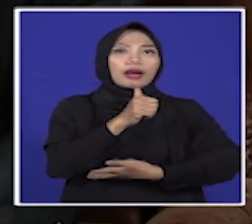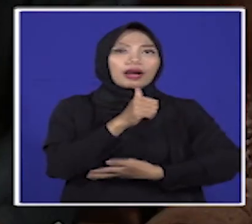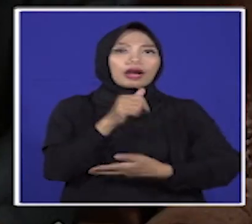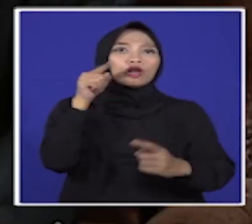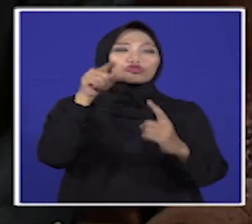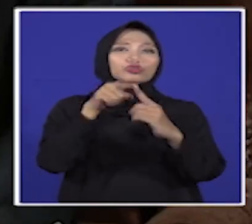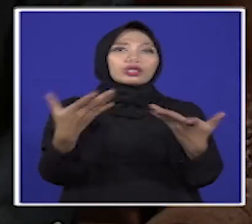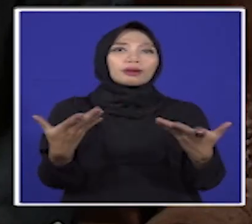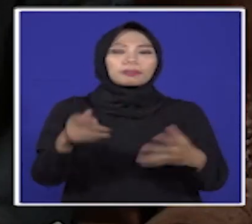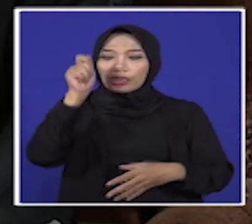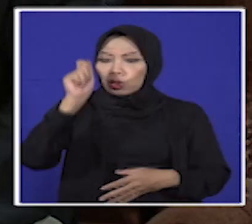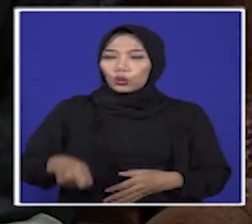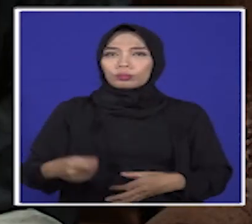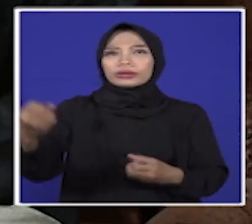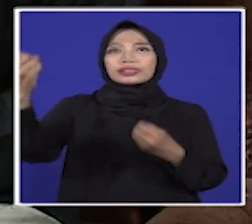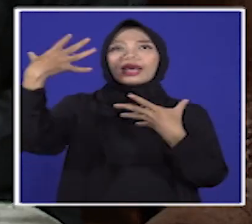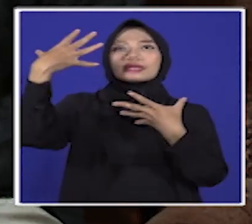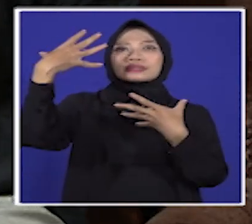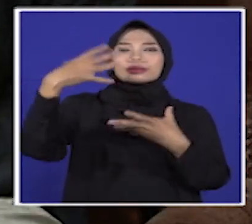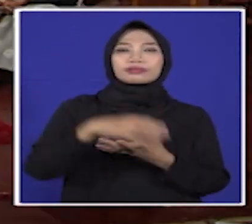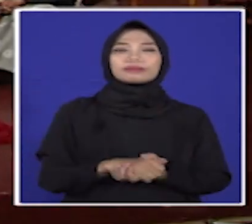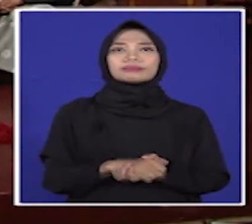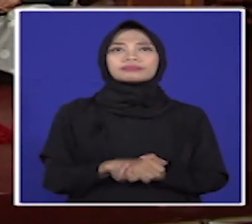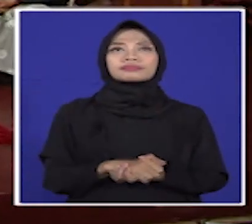ketika kedepannya gitu.